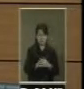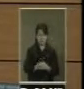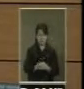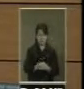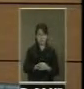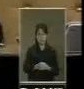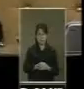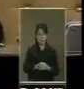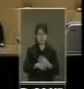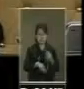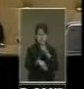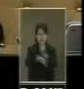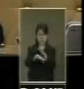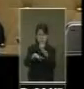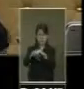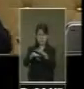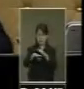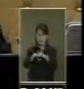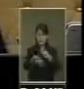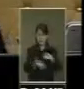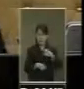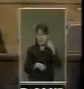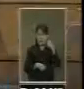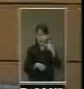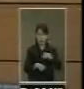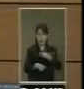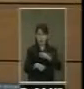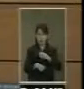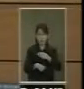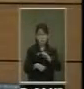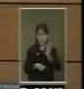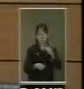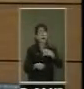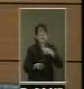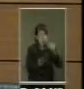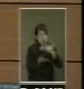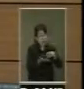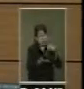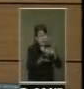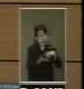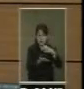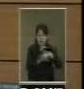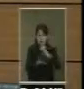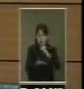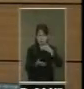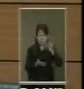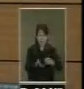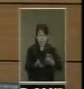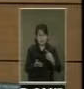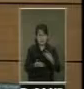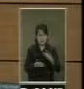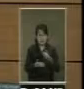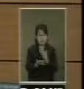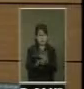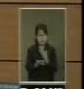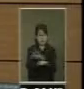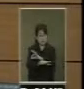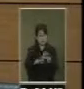เดี๋ยวท่าน แล้วก็ไม่ใช่เรื่องของวัวสันลังหวะครับผมเรียนข้อเท็จจริงพิสูจน์บัญชีของพรรคประชาธิปัต